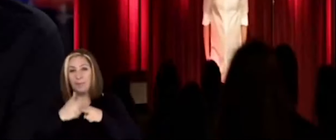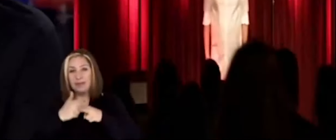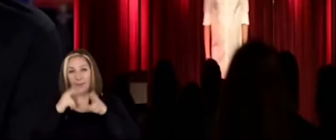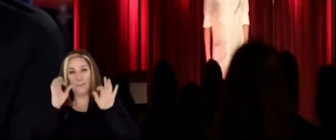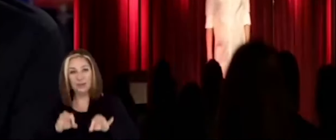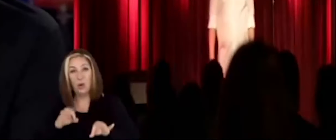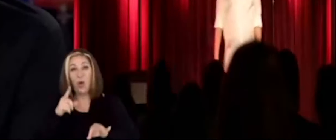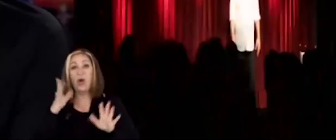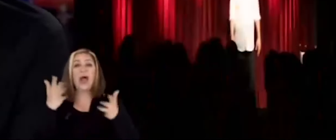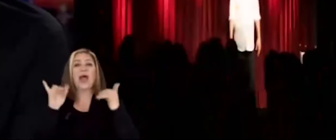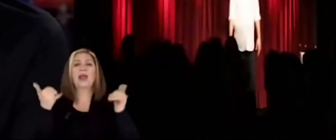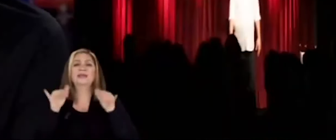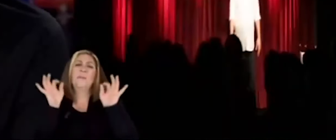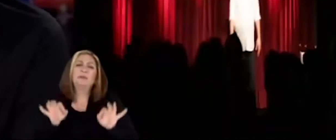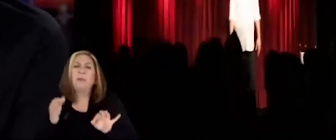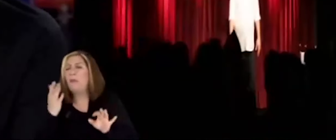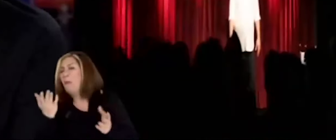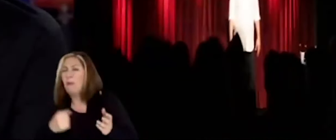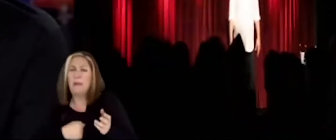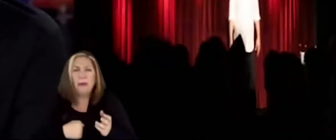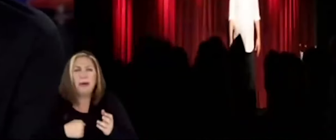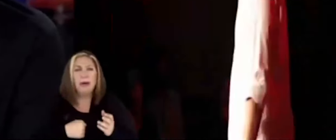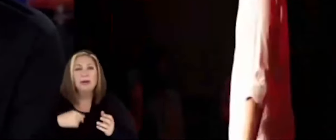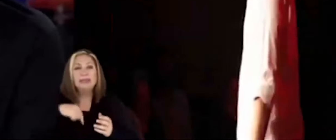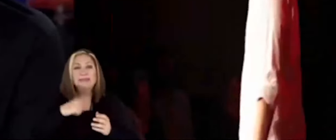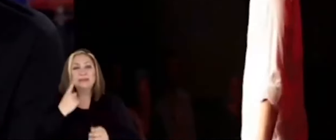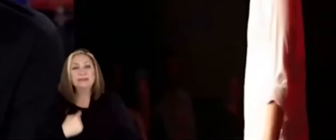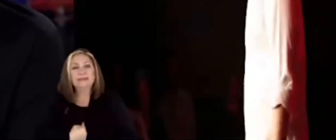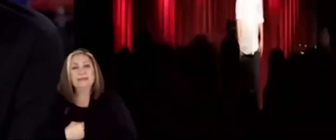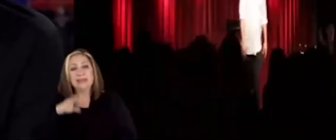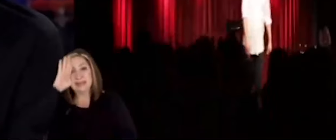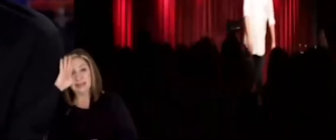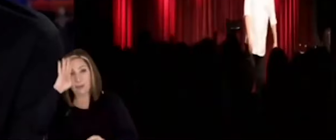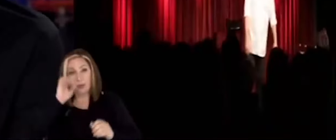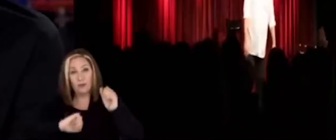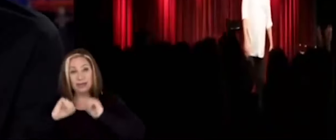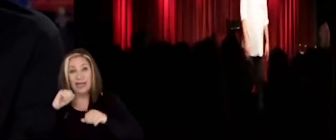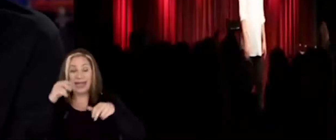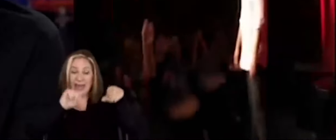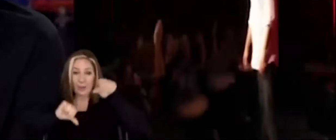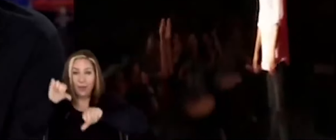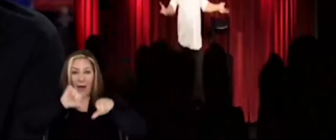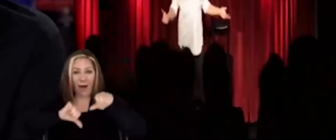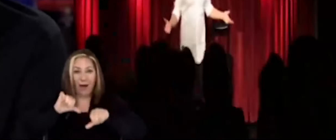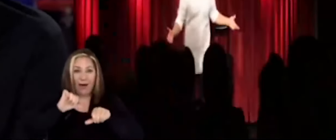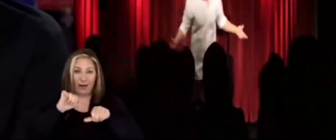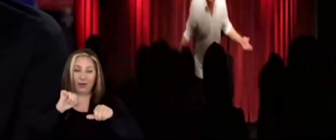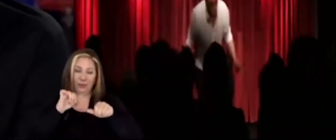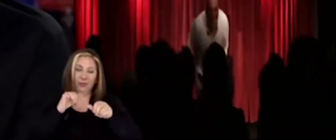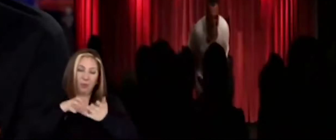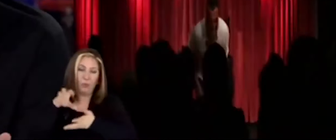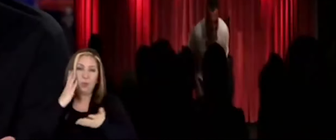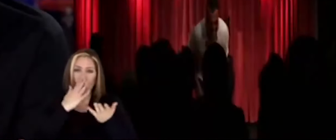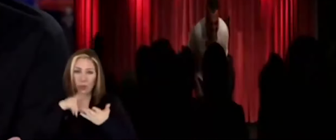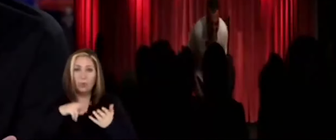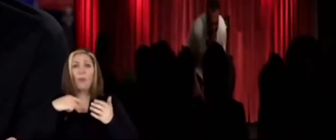başladık. Öyle eğlencesine başladık aslında. İşimde kalan bir yükteydi. Ben İstanbul Üniversitesi Kimya Fakültesi'nde okuyordum mühendislikte. O zamanlar